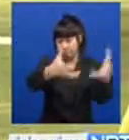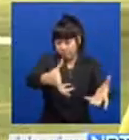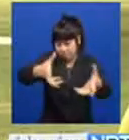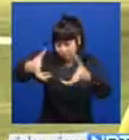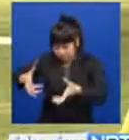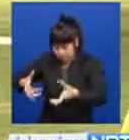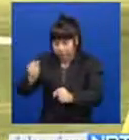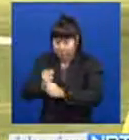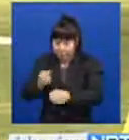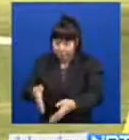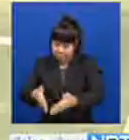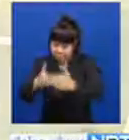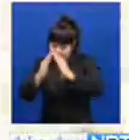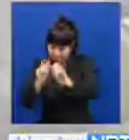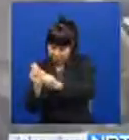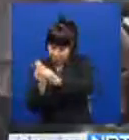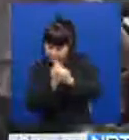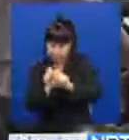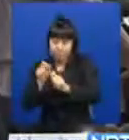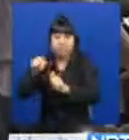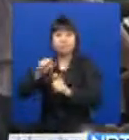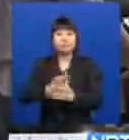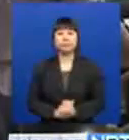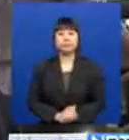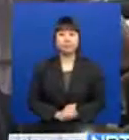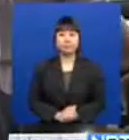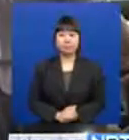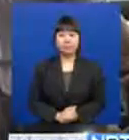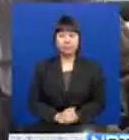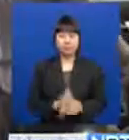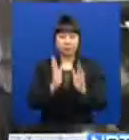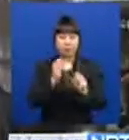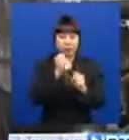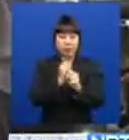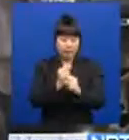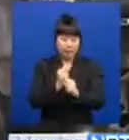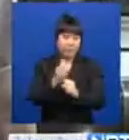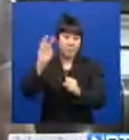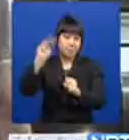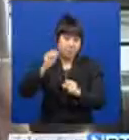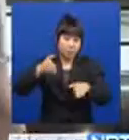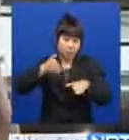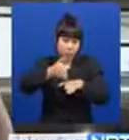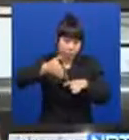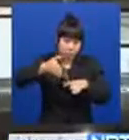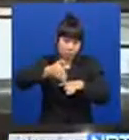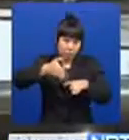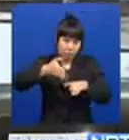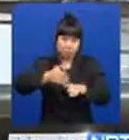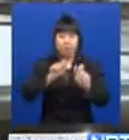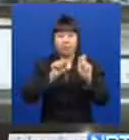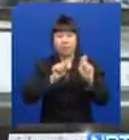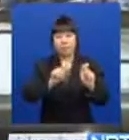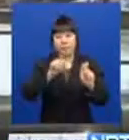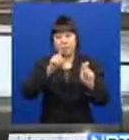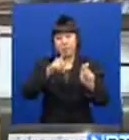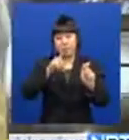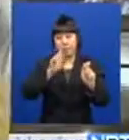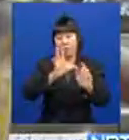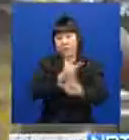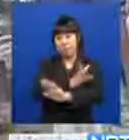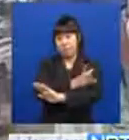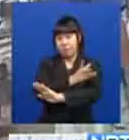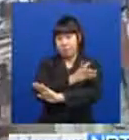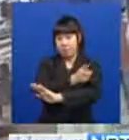างเป็นพิพิธภัณฑ์ไม้ค่ะคนงานของโรงเลื่อยไม้กระยาเลยที่ตำบลคลองสวนภูอำเภอพระนครศรีอยุ